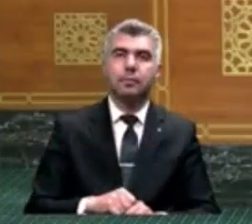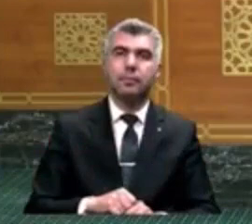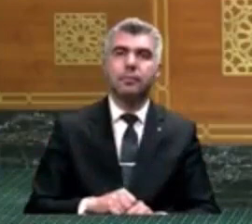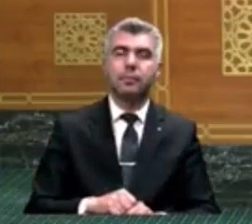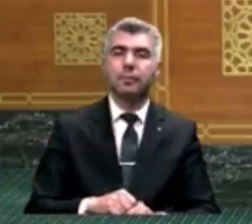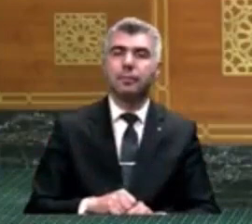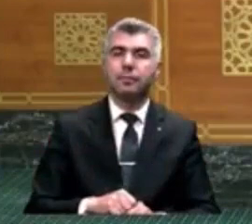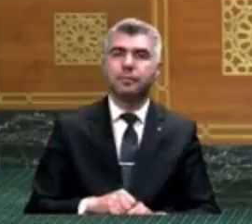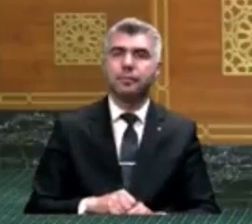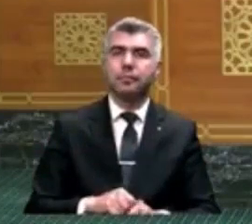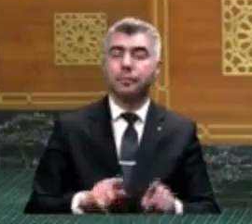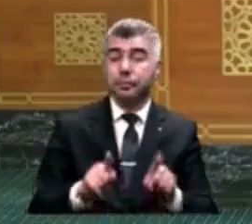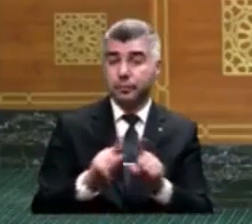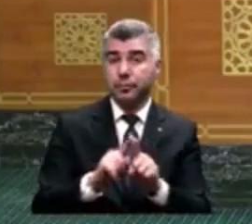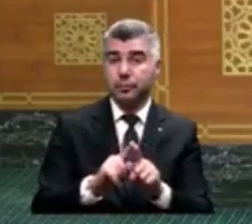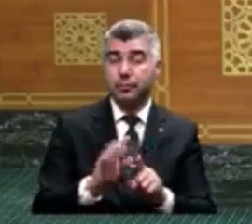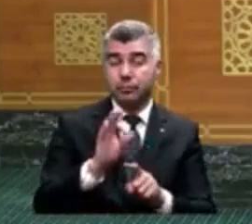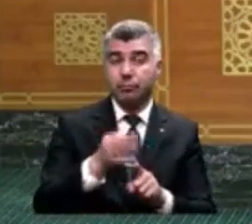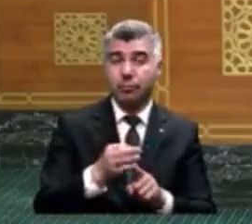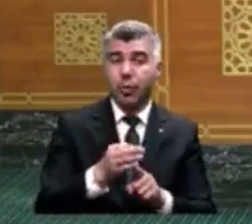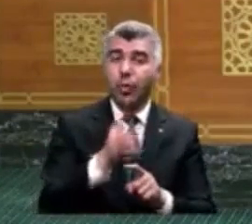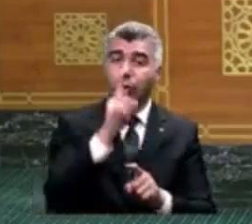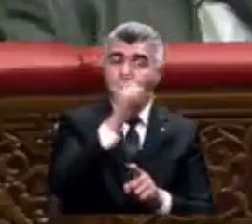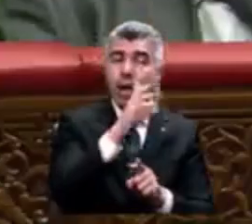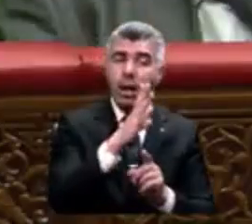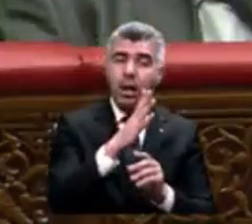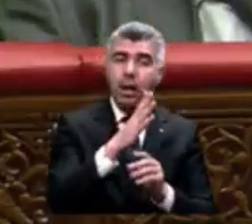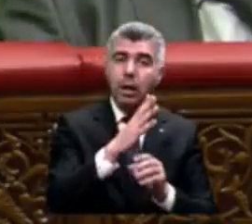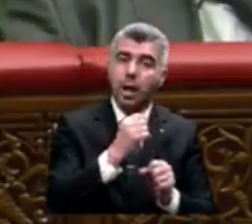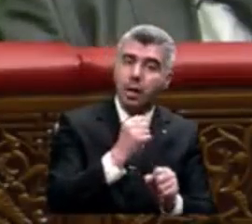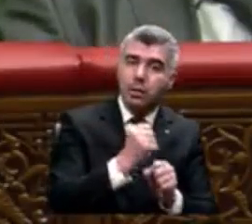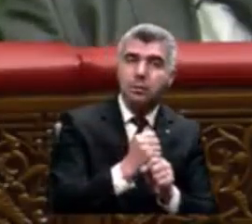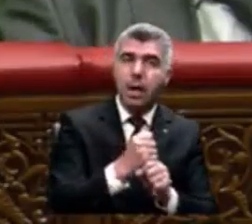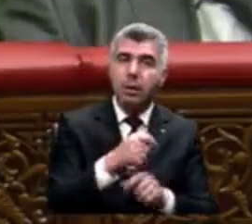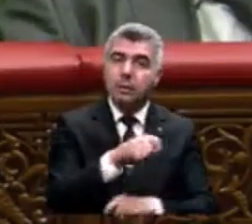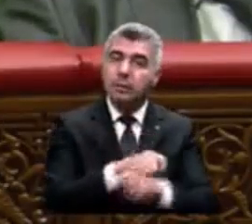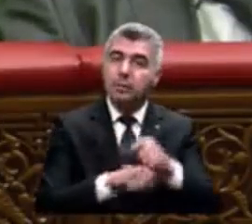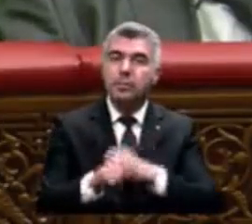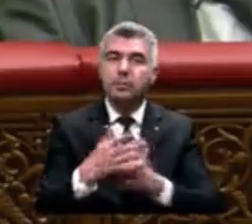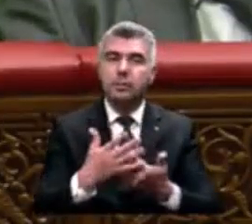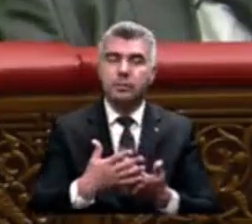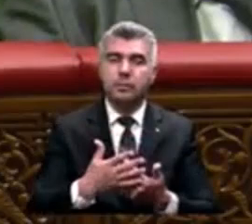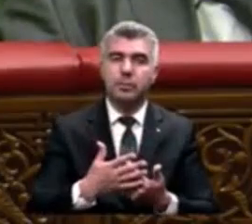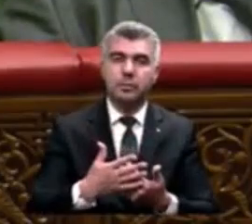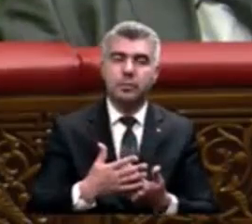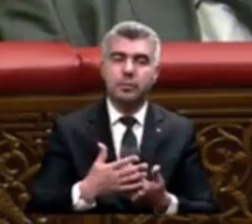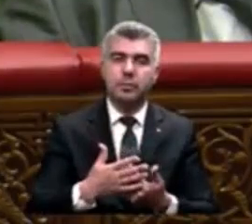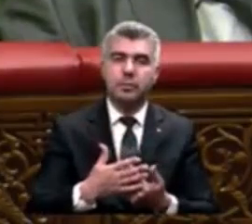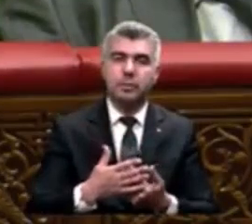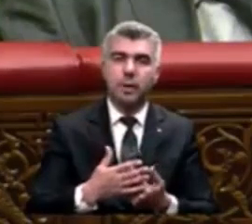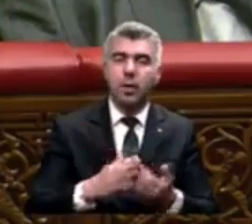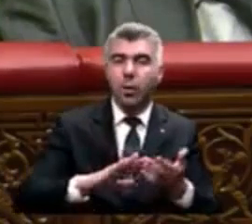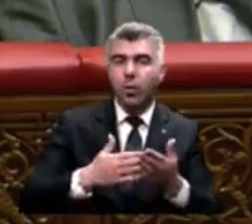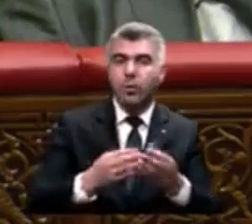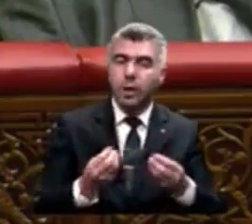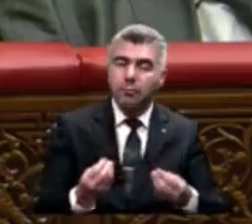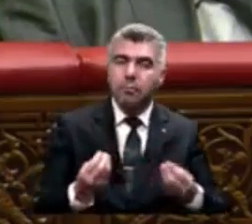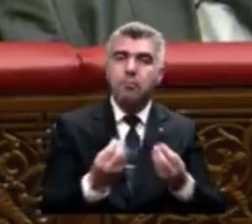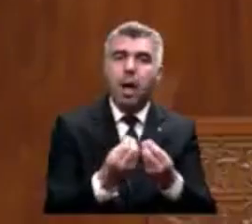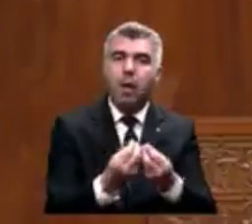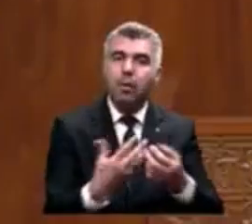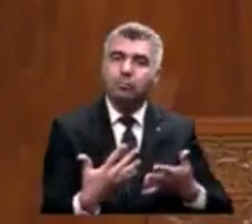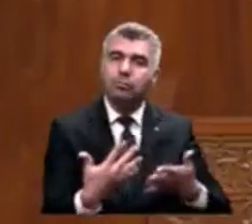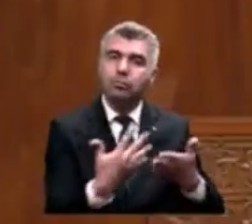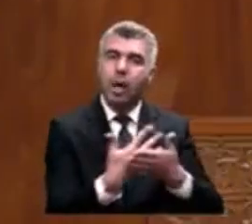راه هذا هو اللي منتظر منا، وهذا هو اللي حاولنا احنا نشتغلوا عليه مع الشركاء